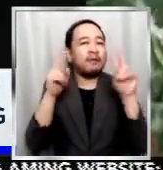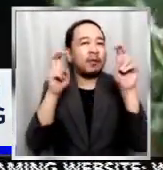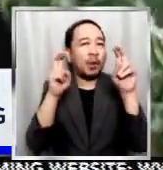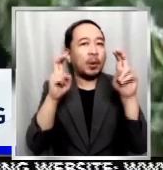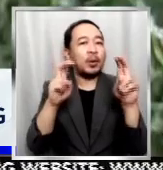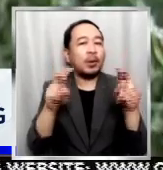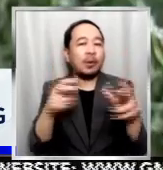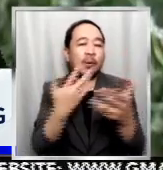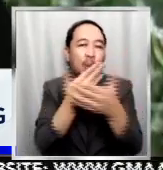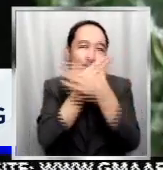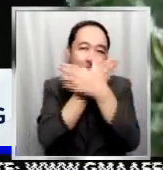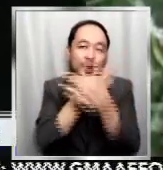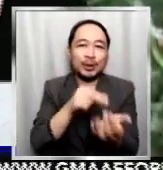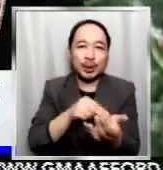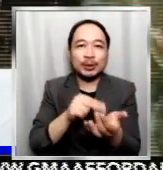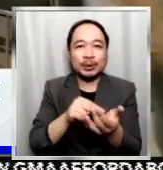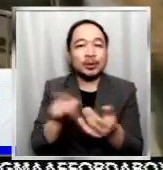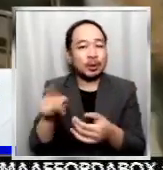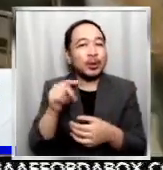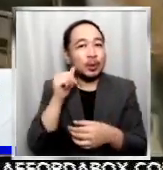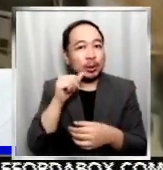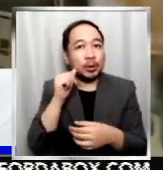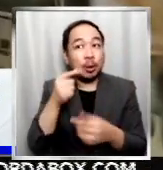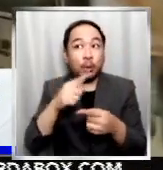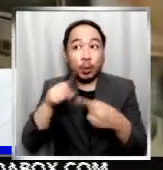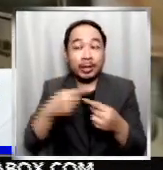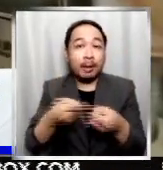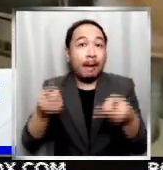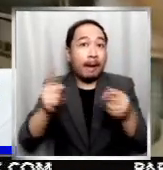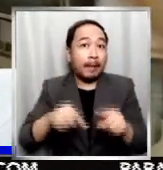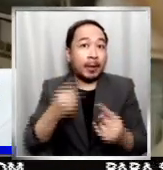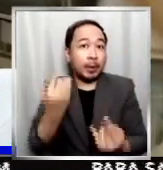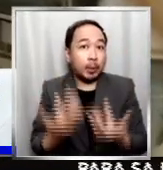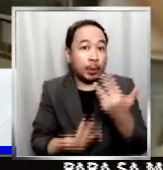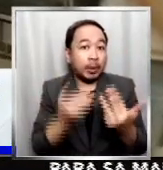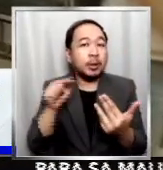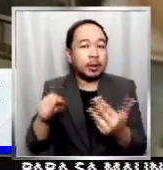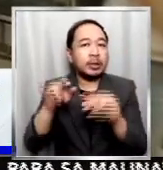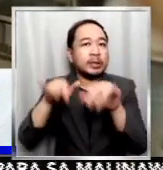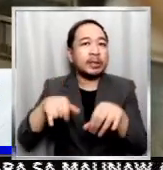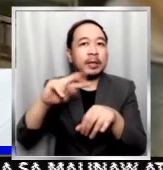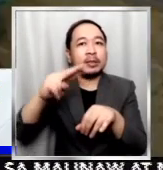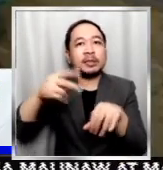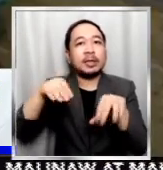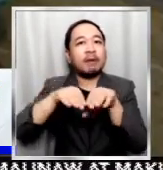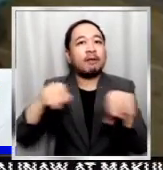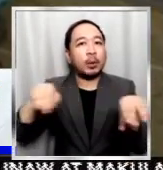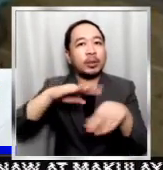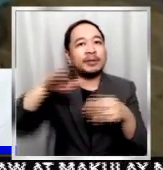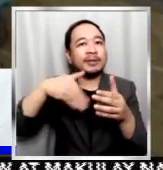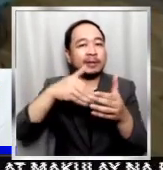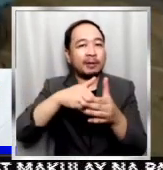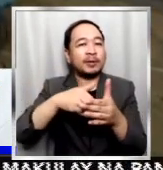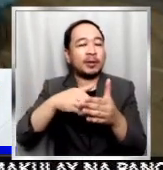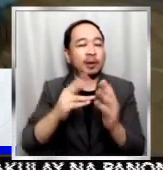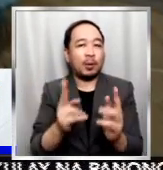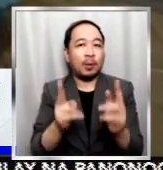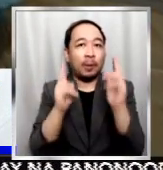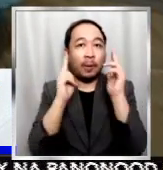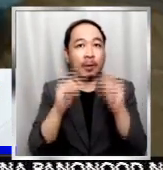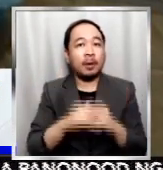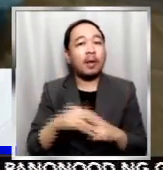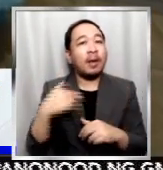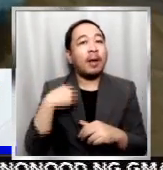Roginette Luis Veloso na nang maganap ang sunog nasa ikalawang palapag ng central block. Ang 25 pasyente